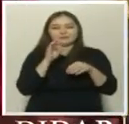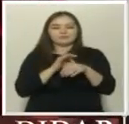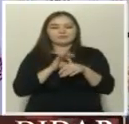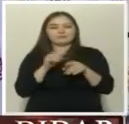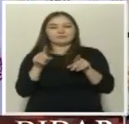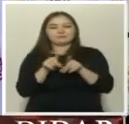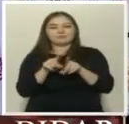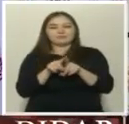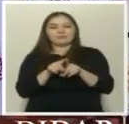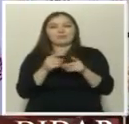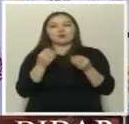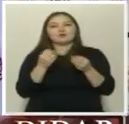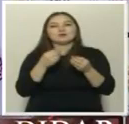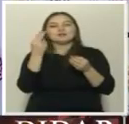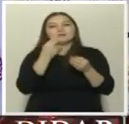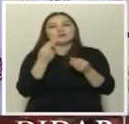моды